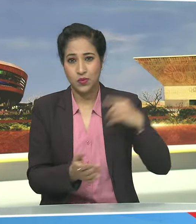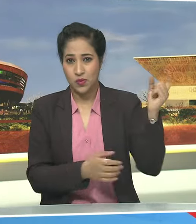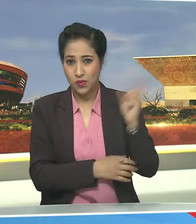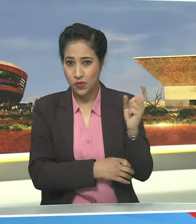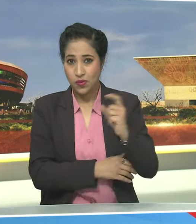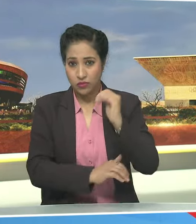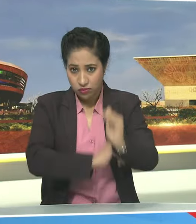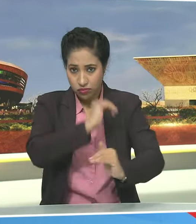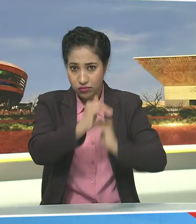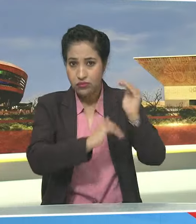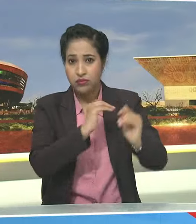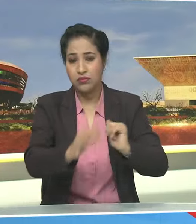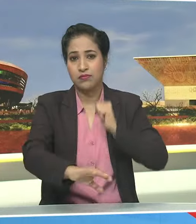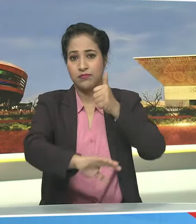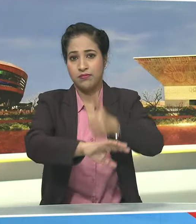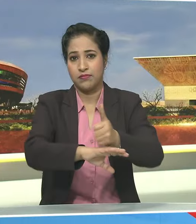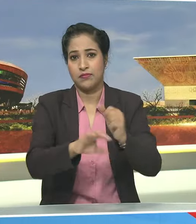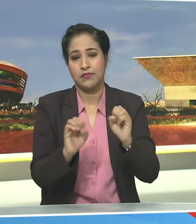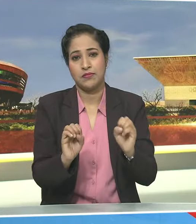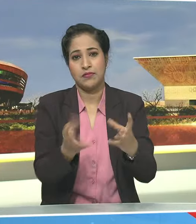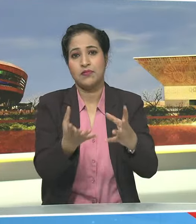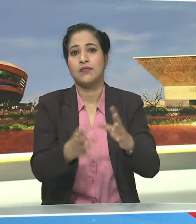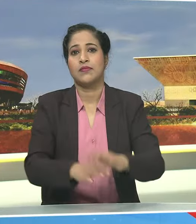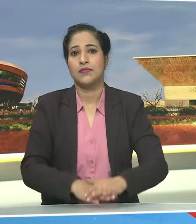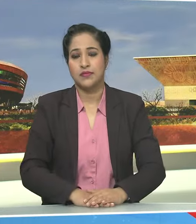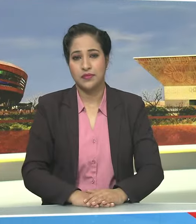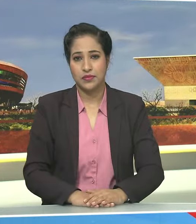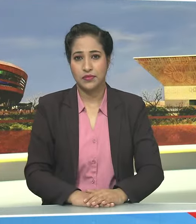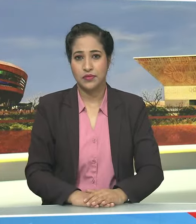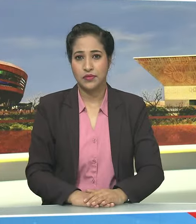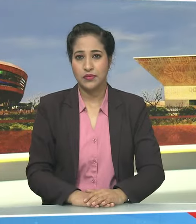कॉलेज के विकास की आधारशिला भी